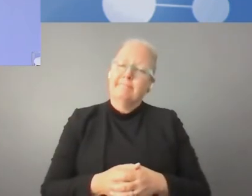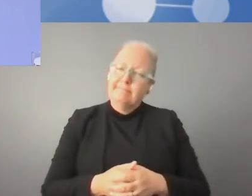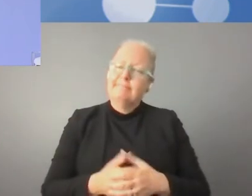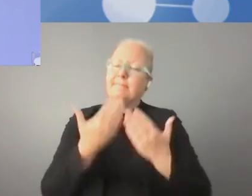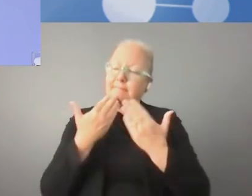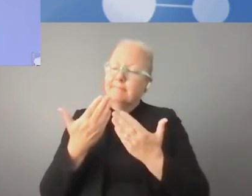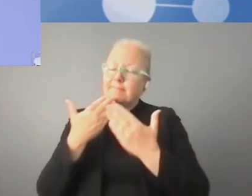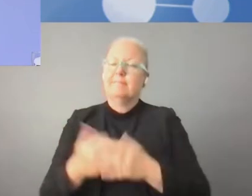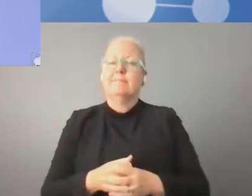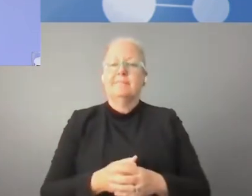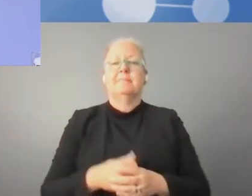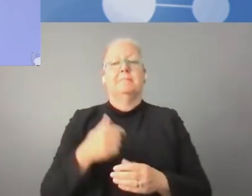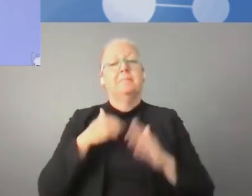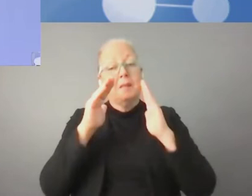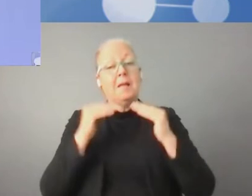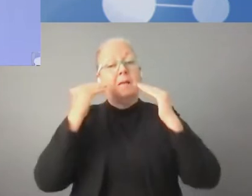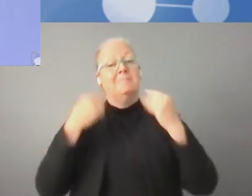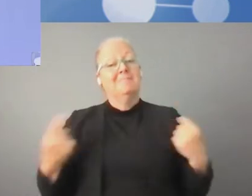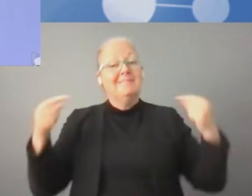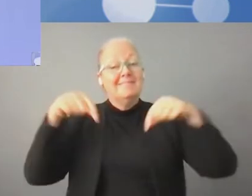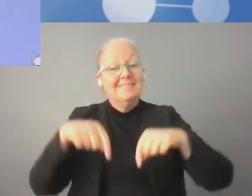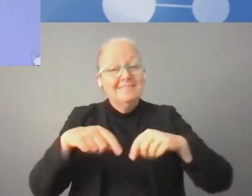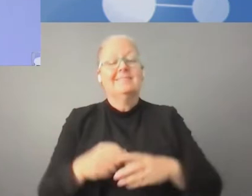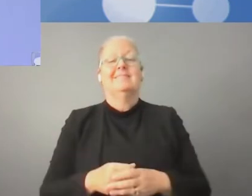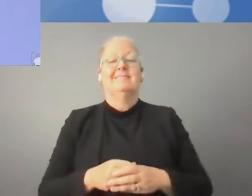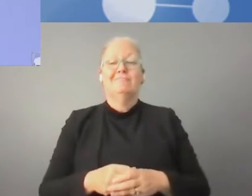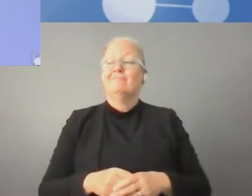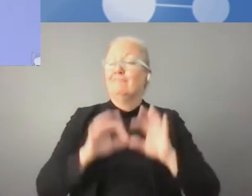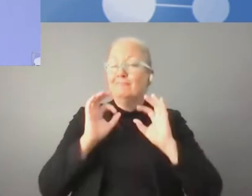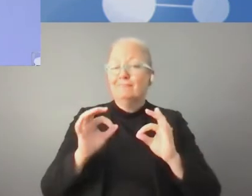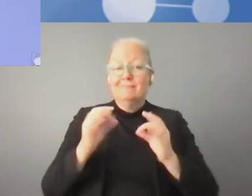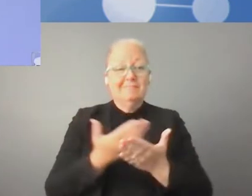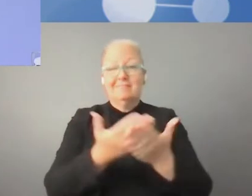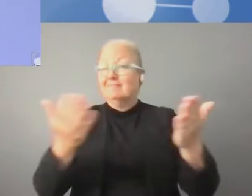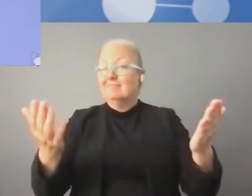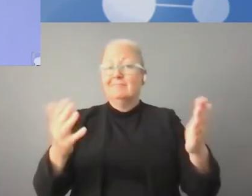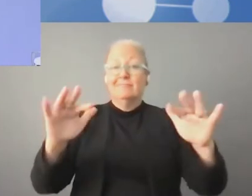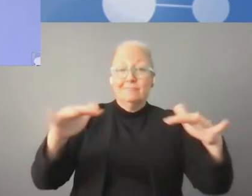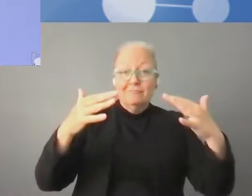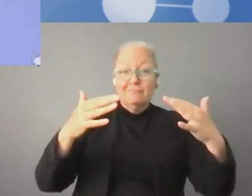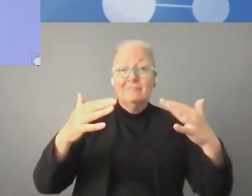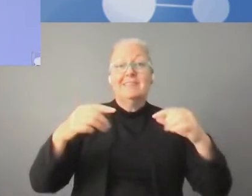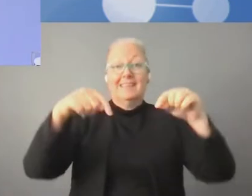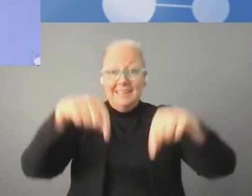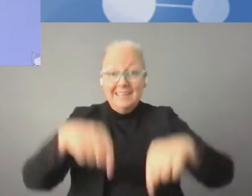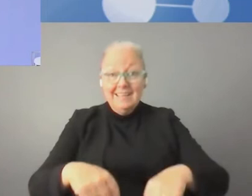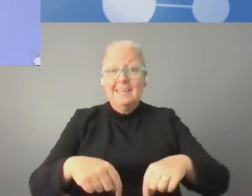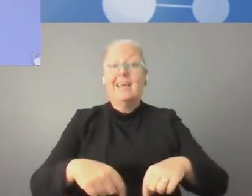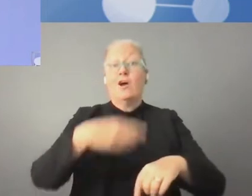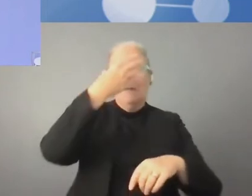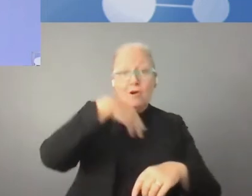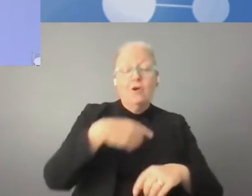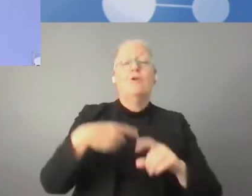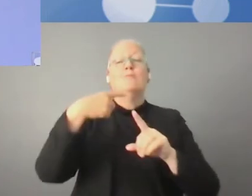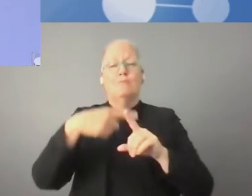非常感谢，这对我来说是非常的荣幸，能够和大家一起，我也非常高兴能够说到一些